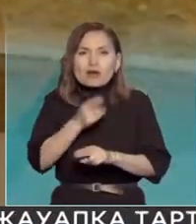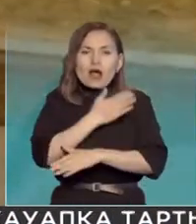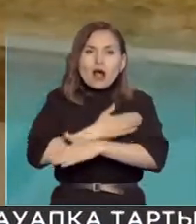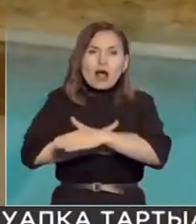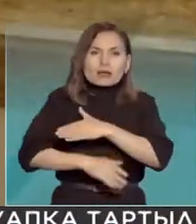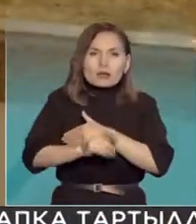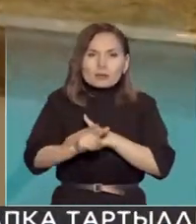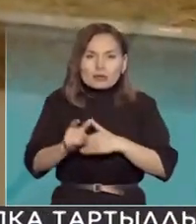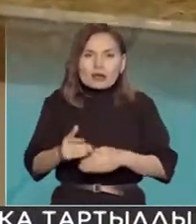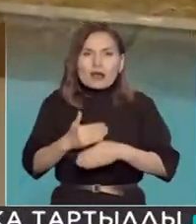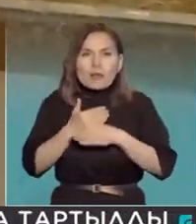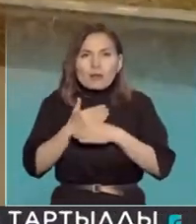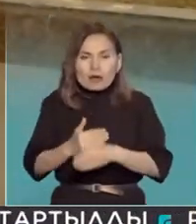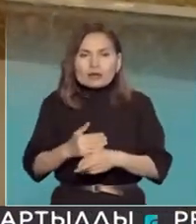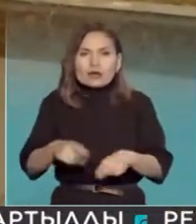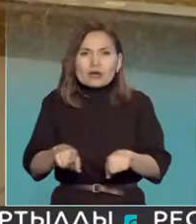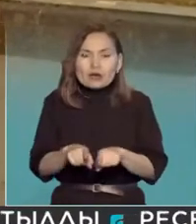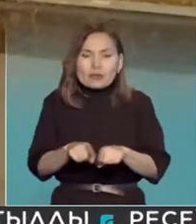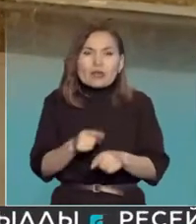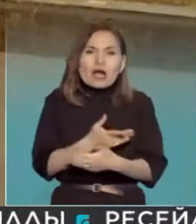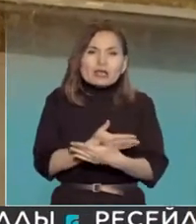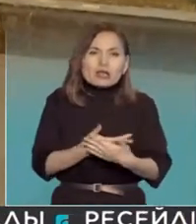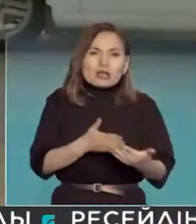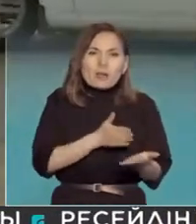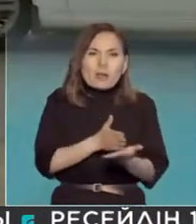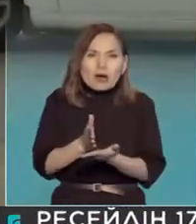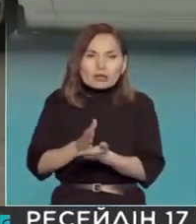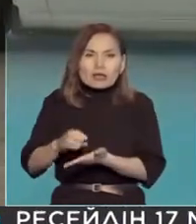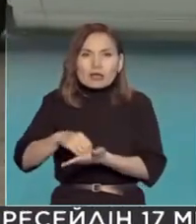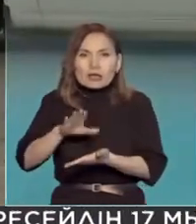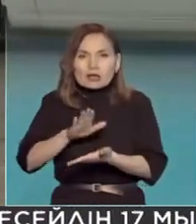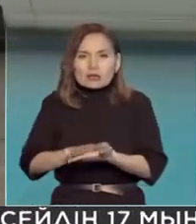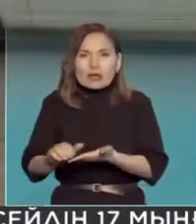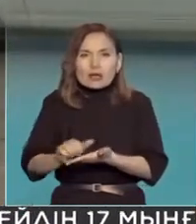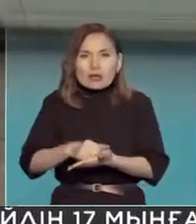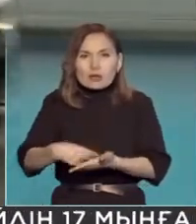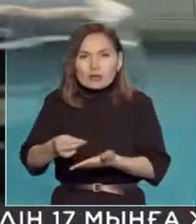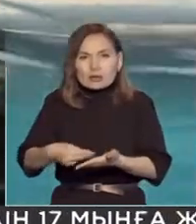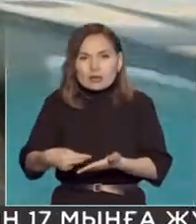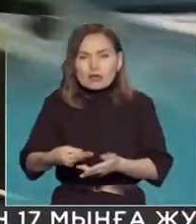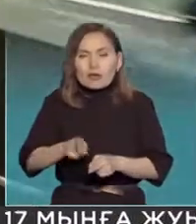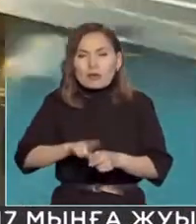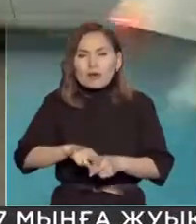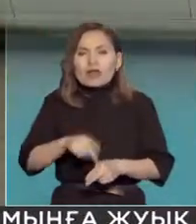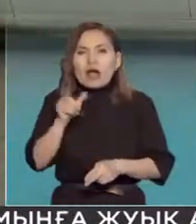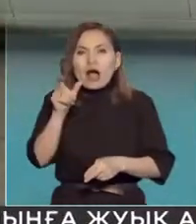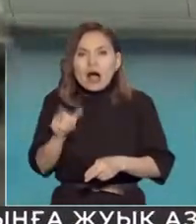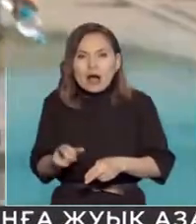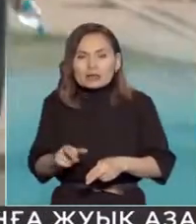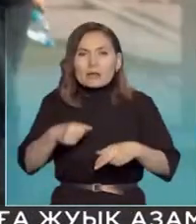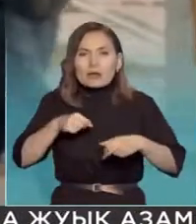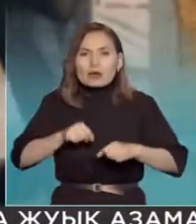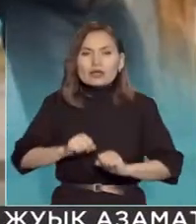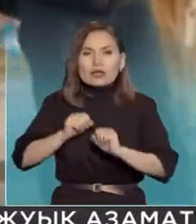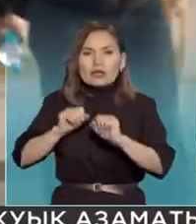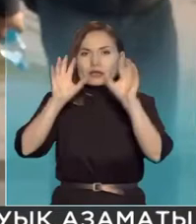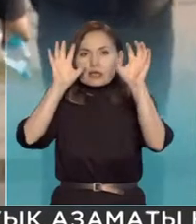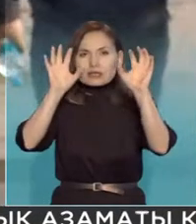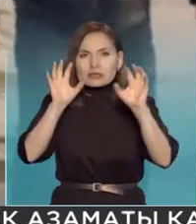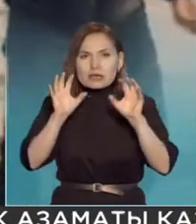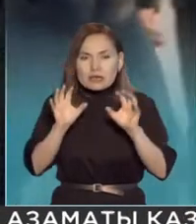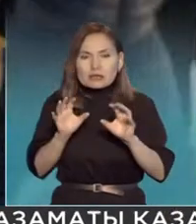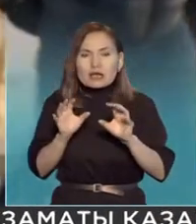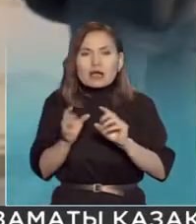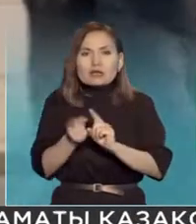адамдарға қатысты адам құқықтары сынды түрлі бағыттар қамтылған. Сондай-ақ қылмыстық сот төрелігі саласындағы адам құқықтары заңына да толықтырулар